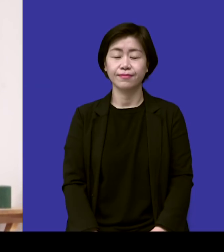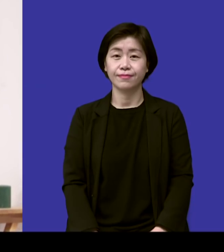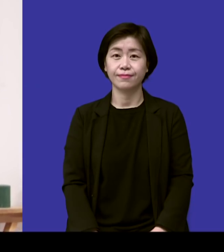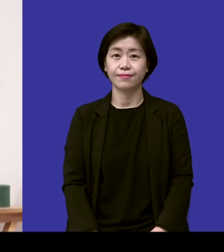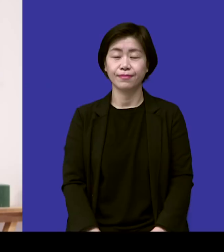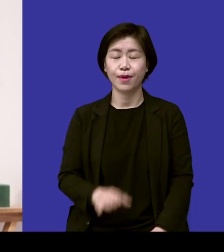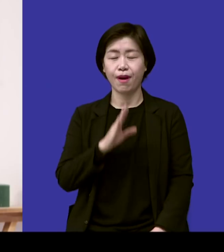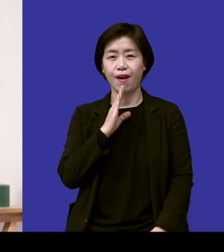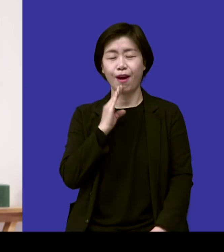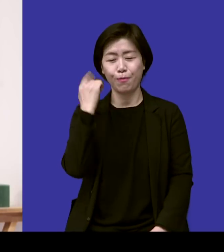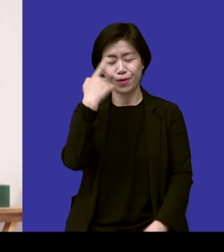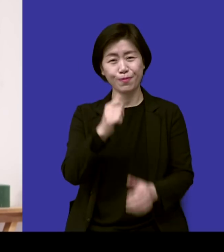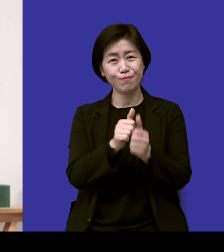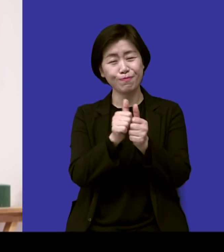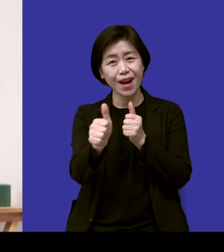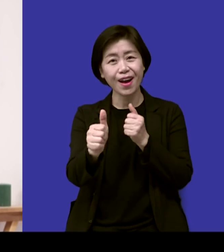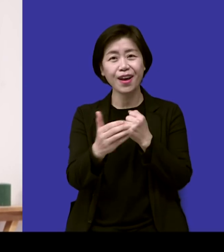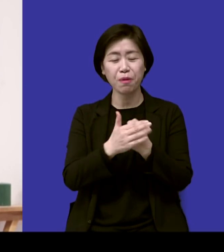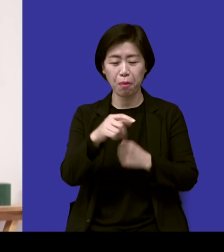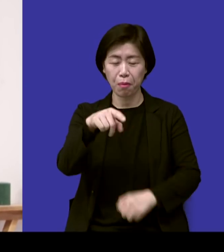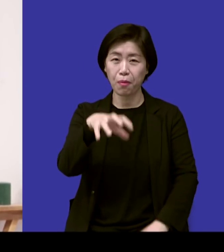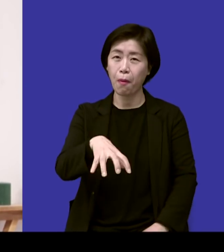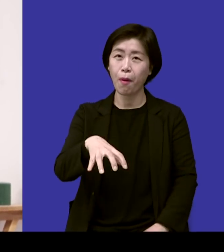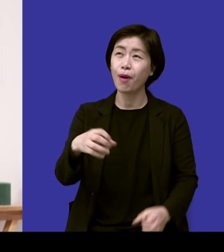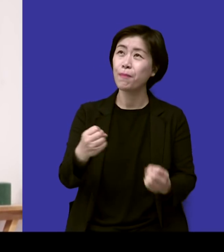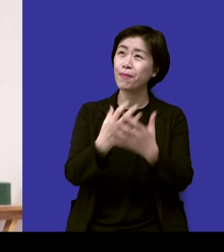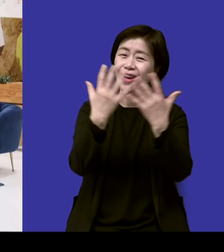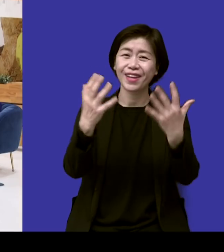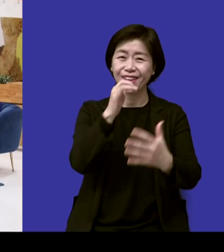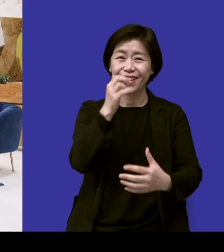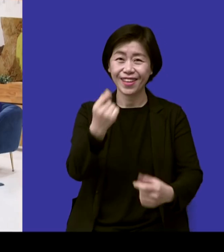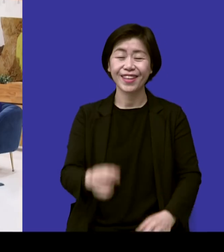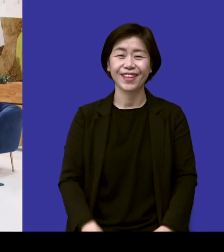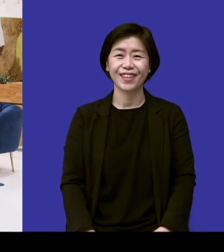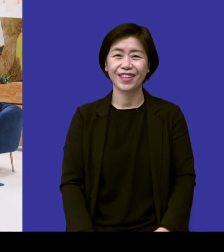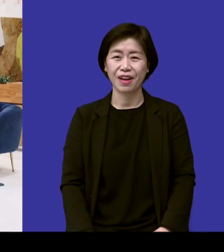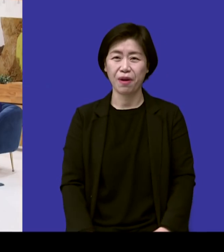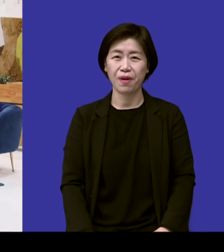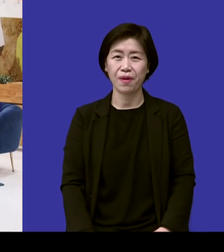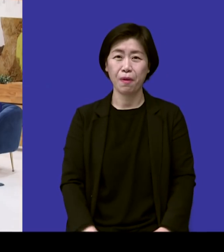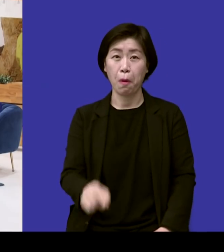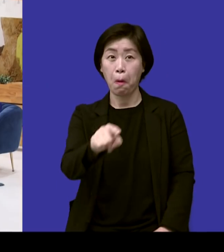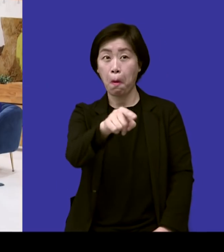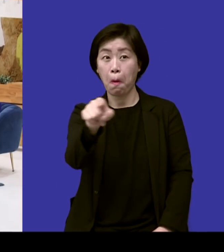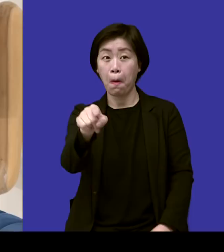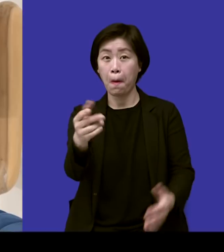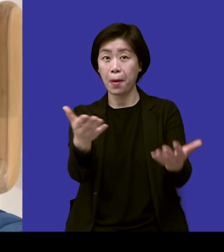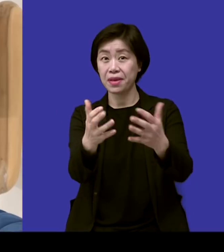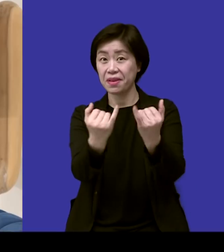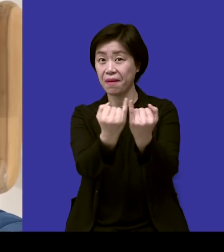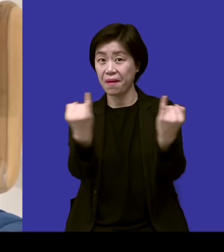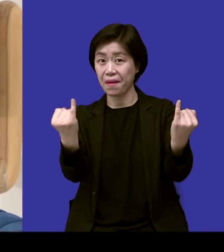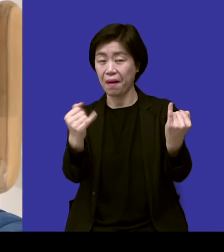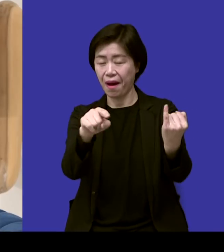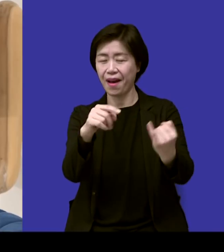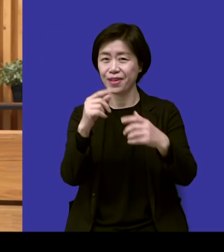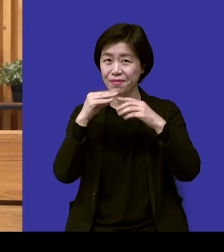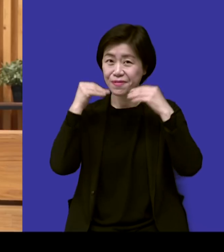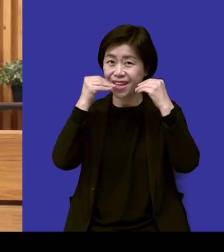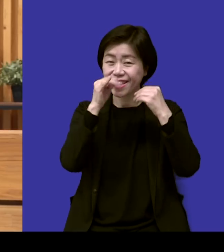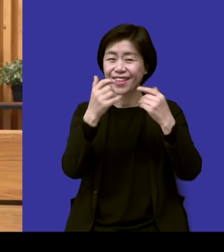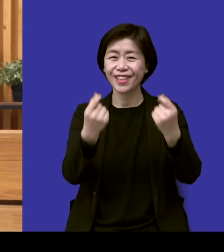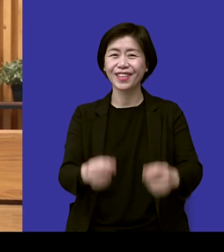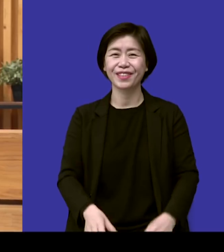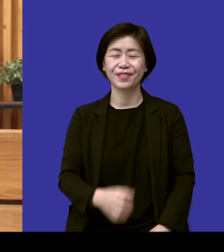아, 역시 훈남이 나오니까 스튜디오 안이 밝아지고요. 예, 너무 좋네요. 네, 네. 여성 스태프들도 아주 행복해하네요. 우리